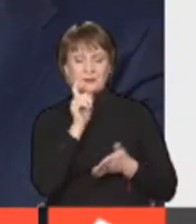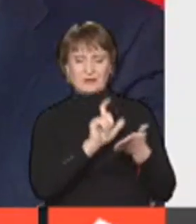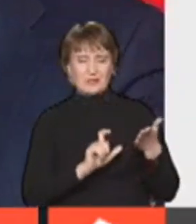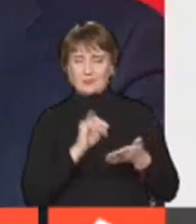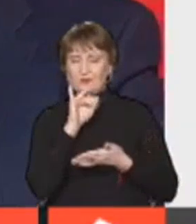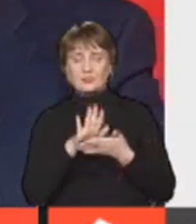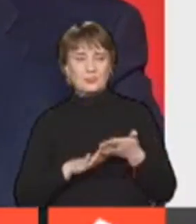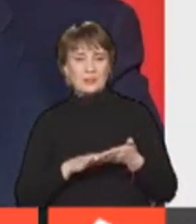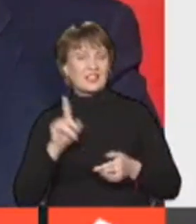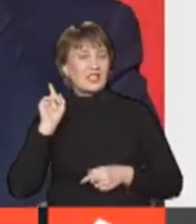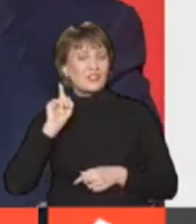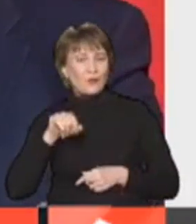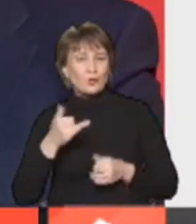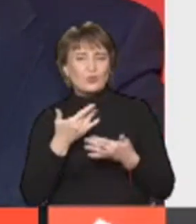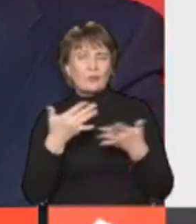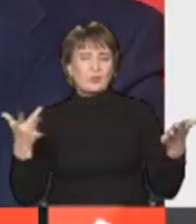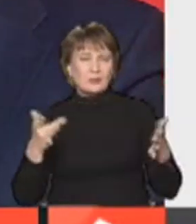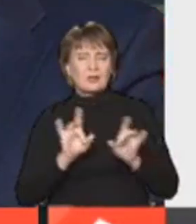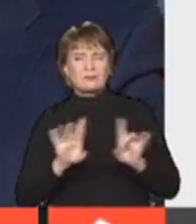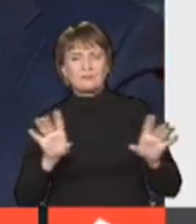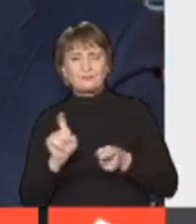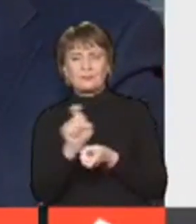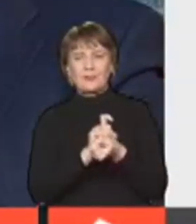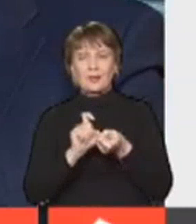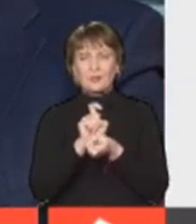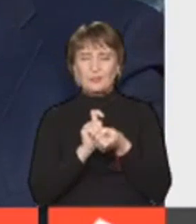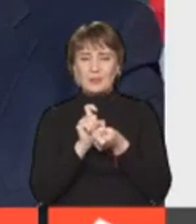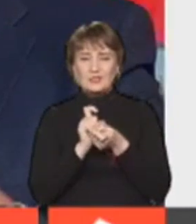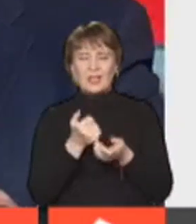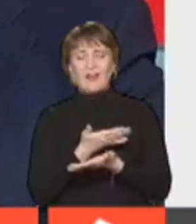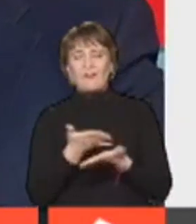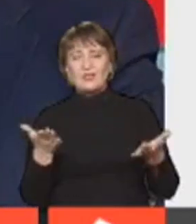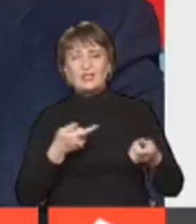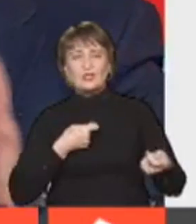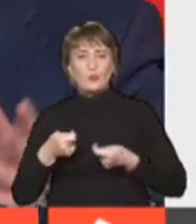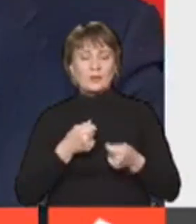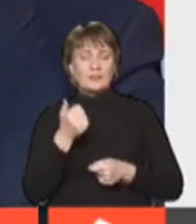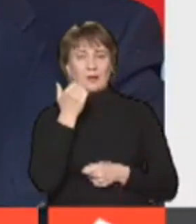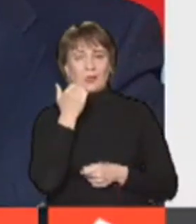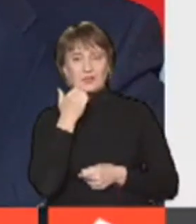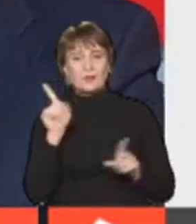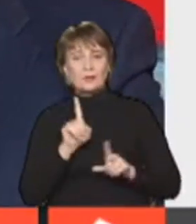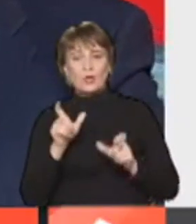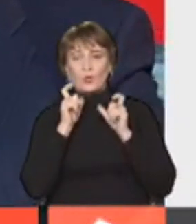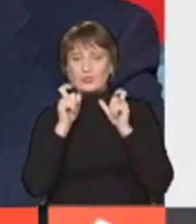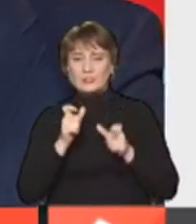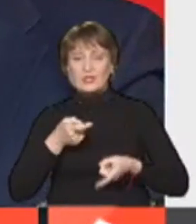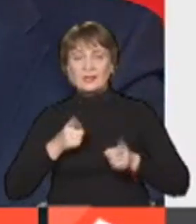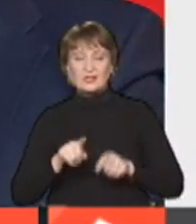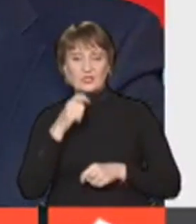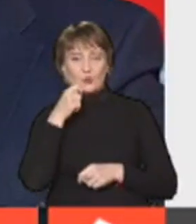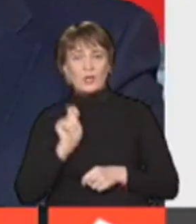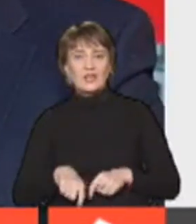я вибачаюсь, сволота в унісон почали трендіти про внішнє управління, ті в Москві. Тут Жирік кричить, що пора настоящих